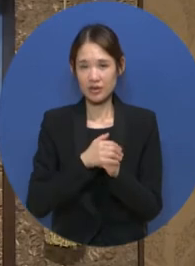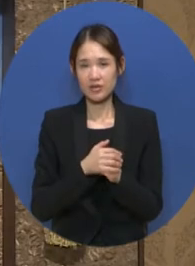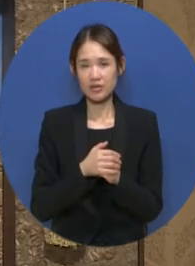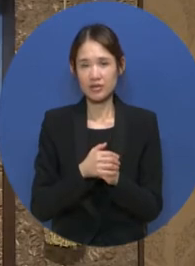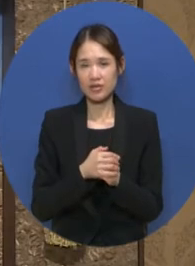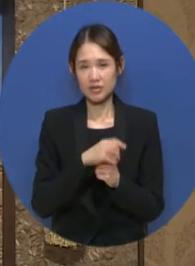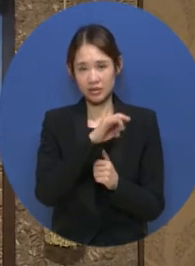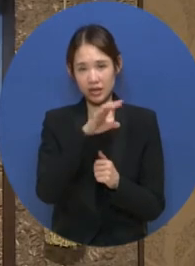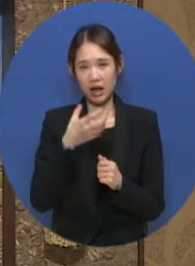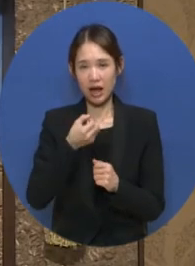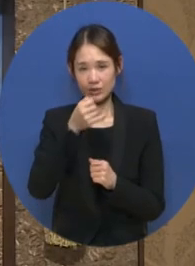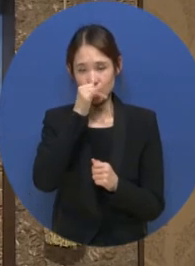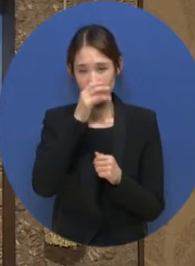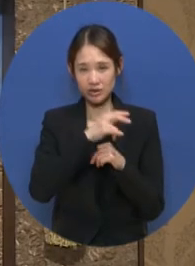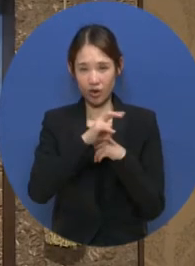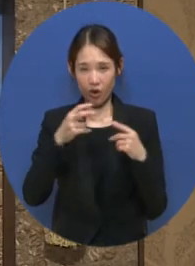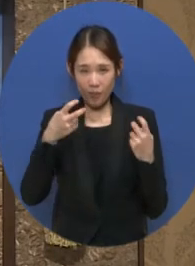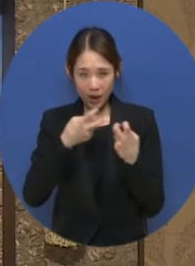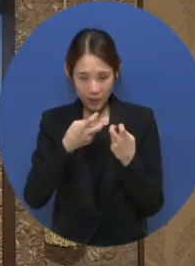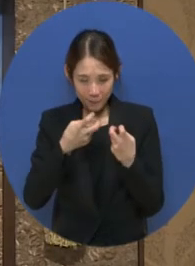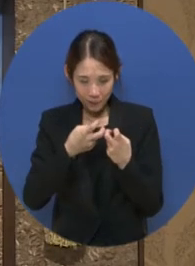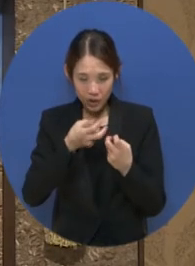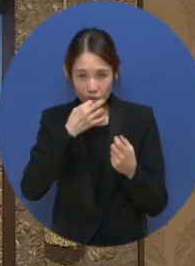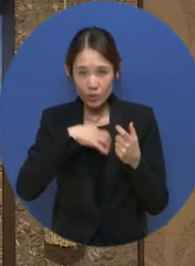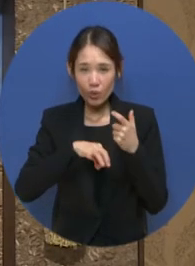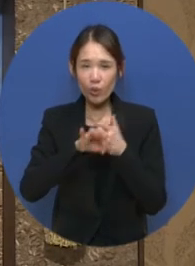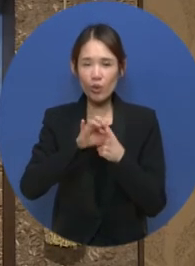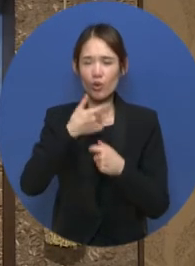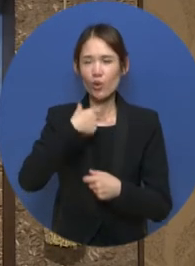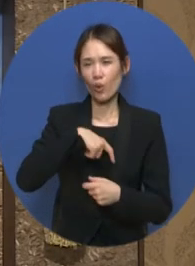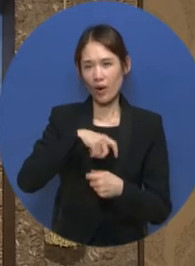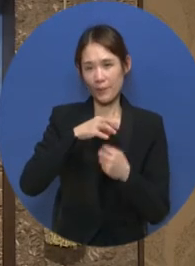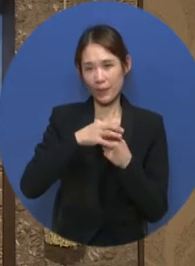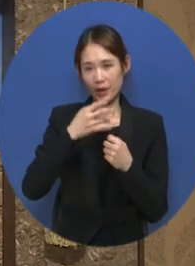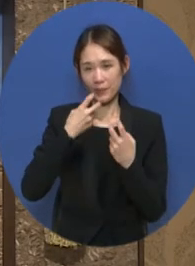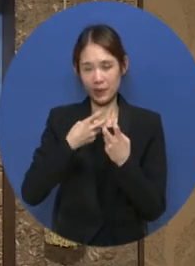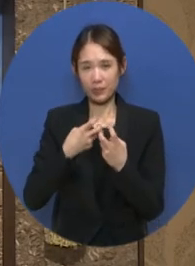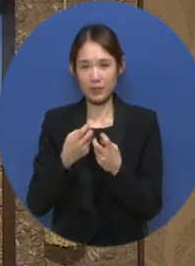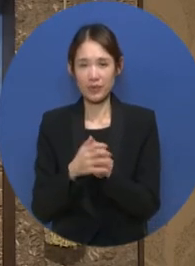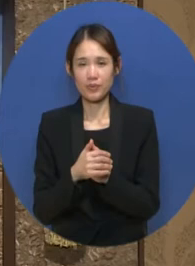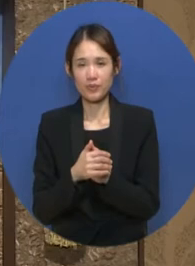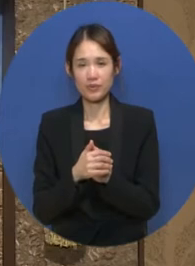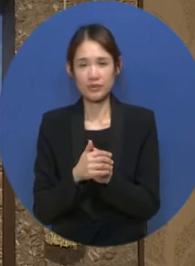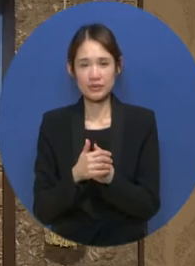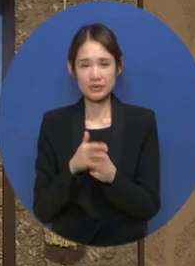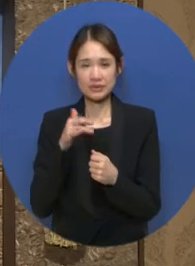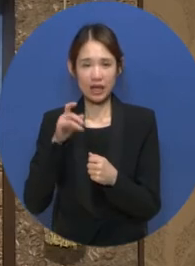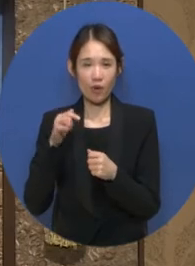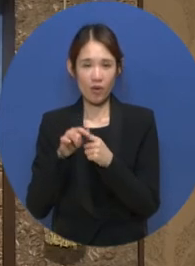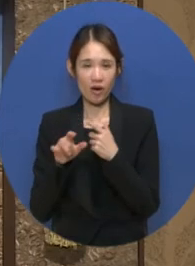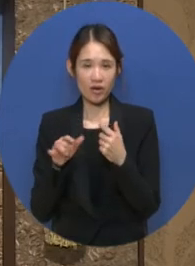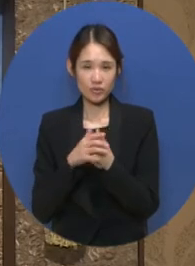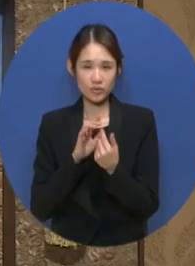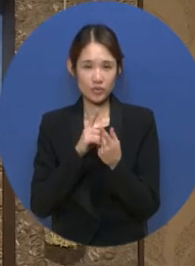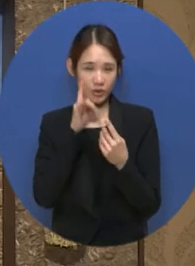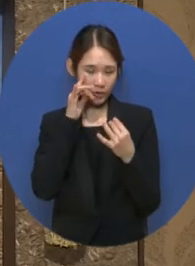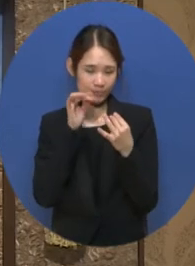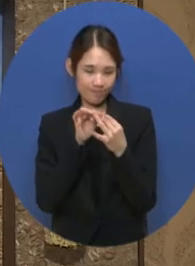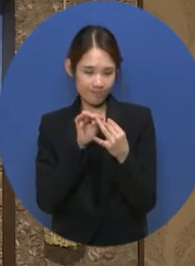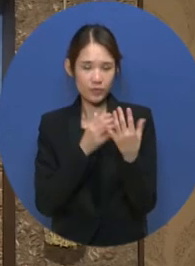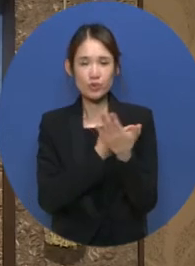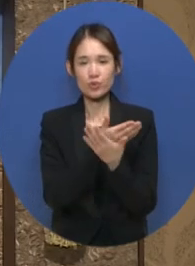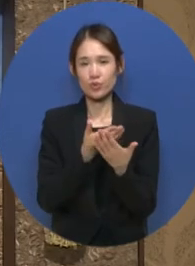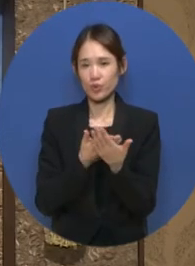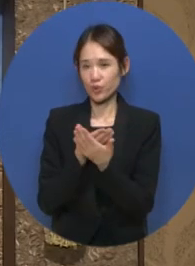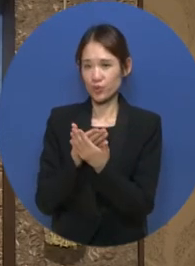이제 각자 가지고 있는 이렇게 노하우들이 라든지 좀 더 효과적인 방법들 그리고 또 자원 델의 대해서 서로 이제 공유하는